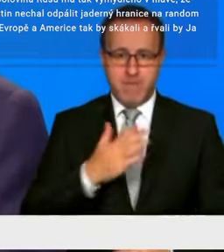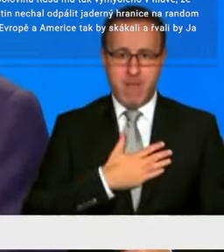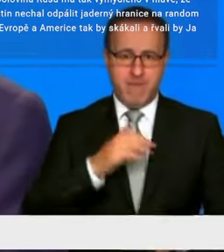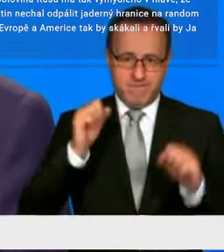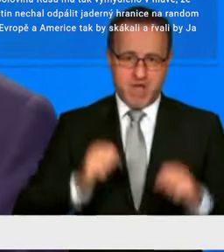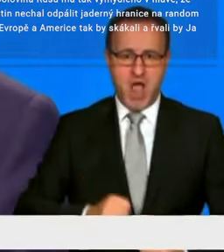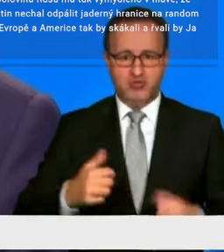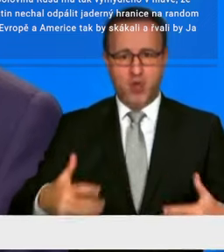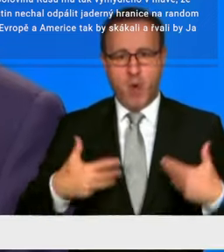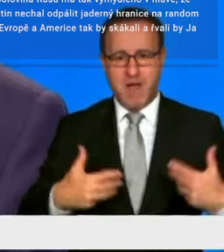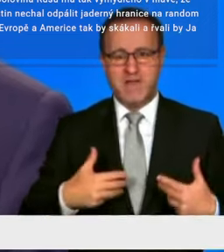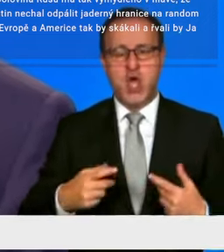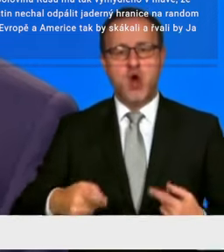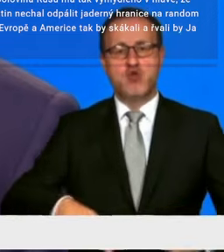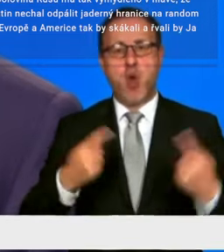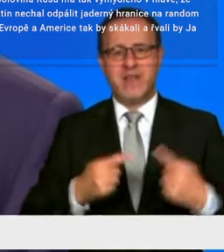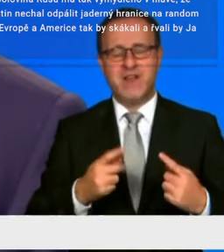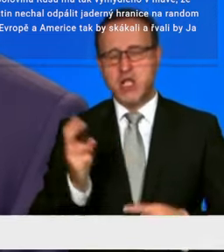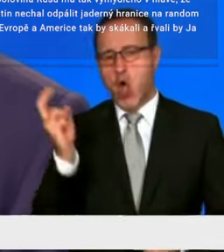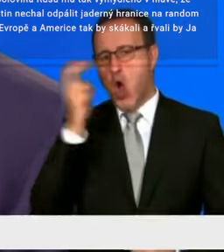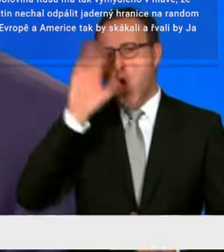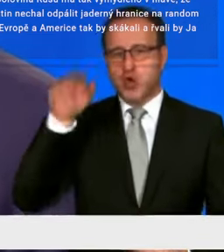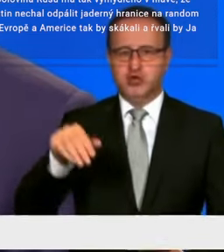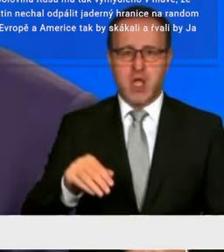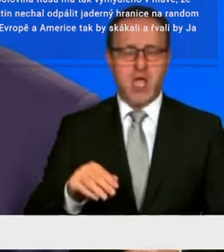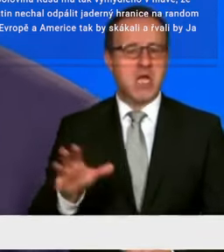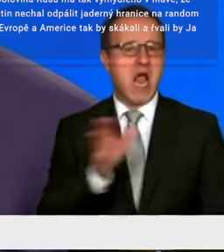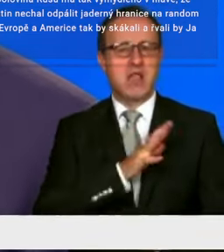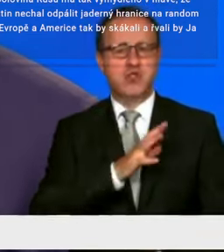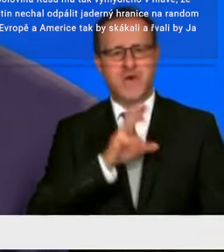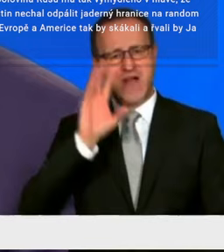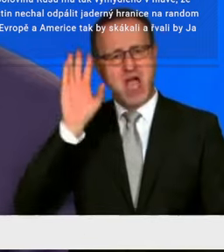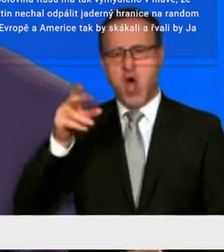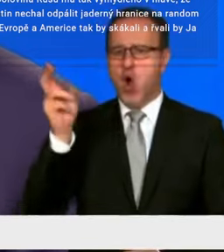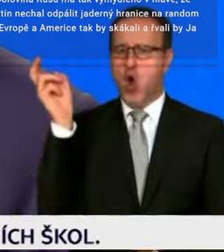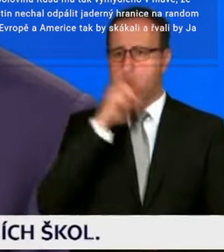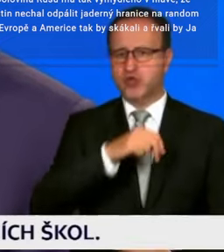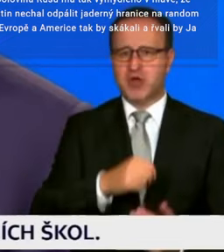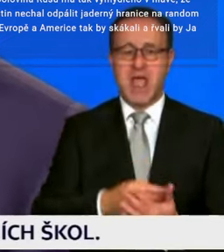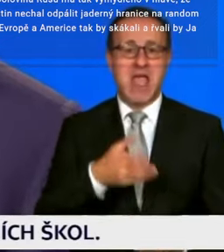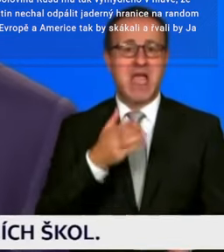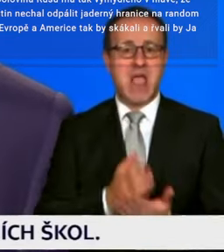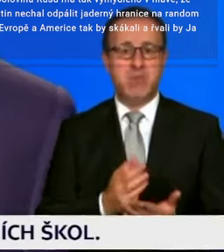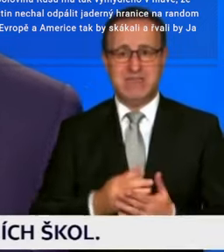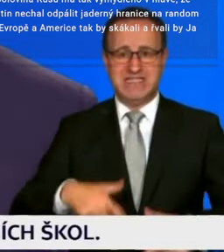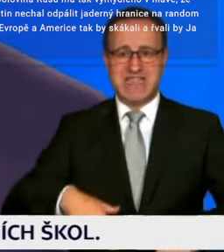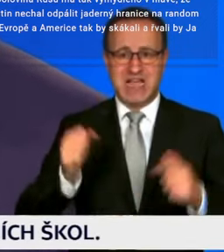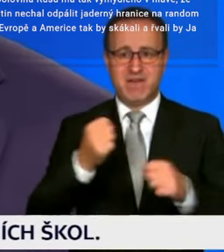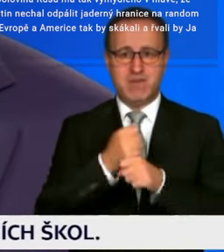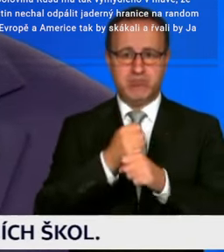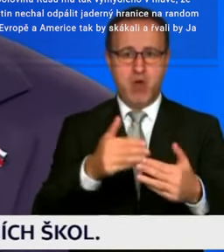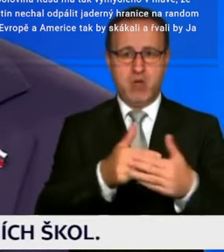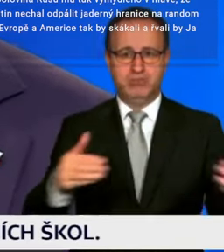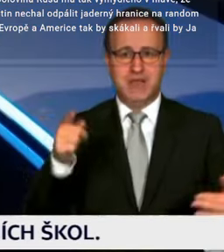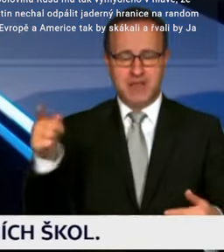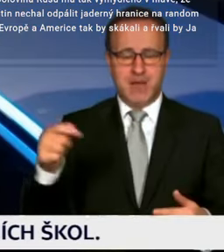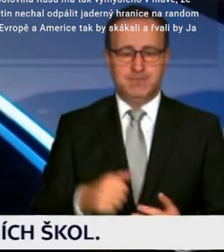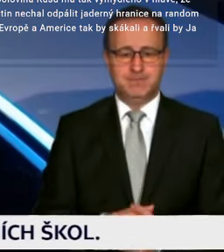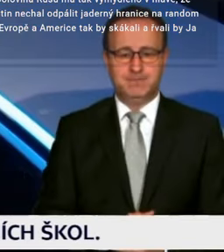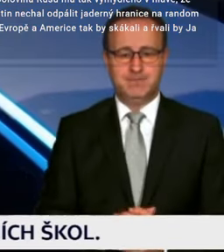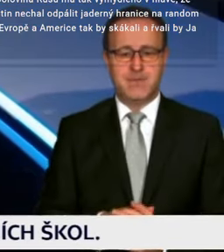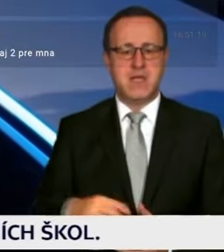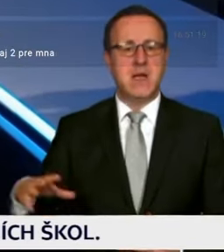len hrotík ešte väčšou katastrofou Aká je dnes keby sa zastavil front tam kde je pani čas je teraz vyrovnaný